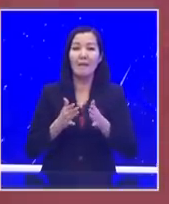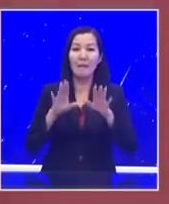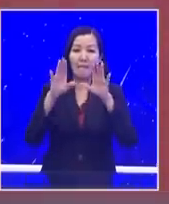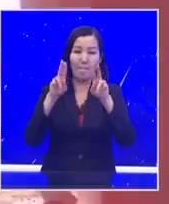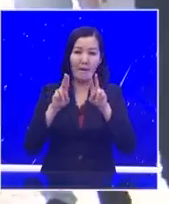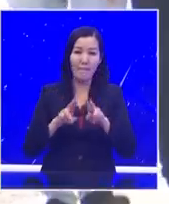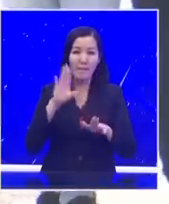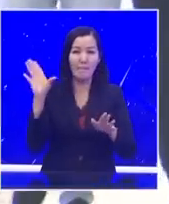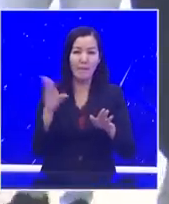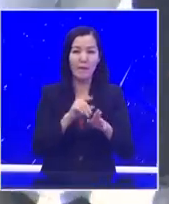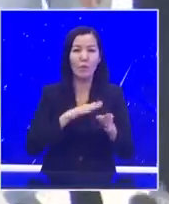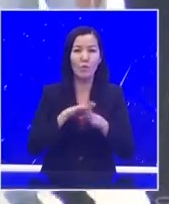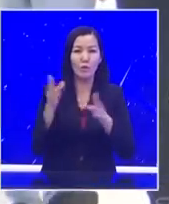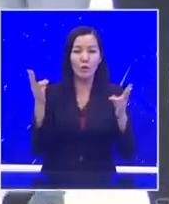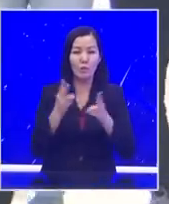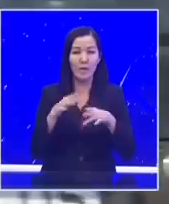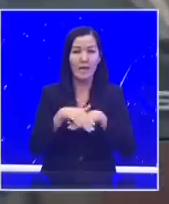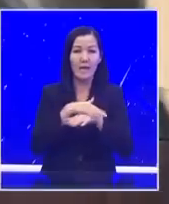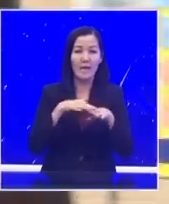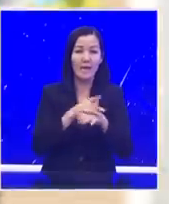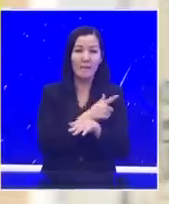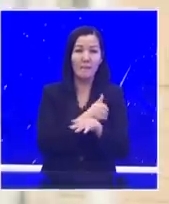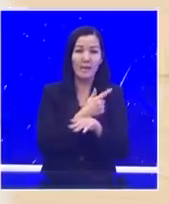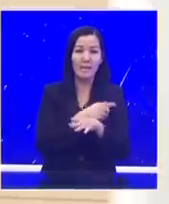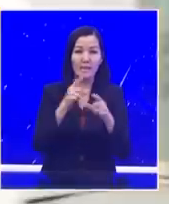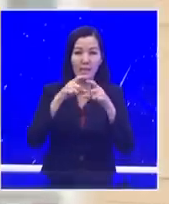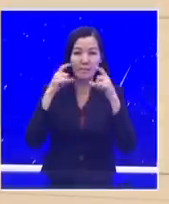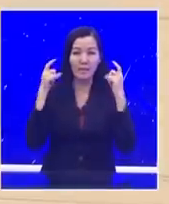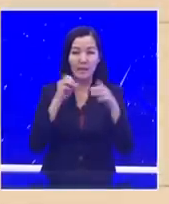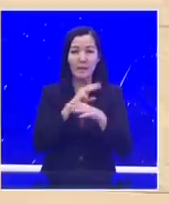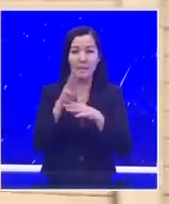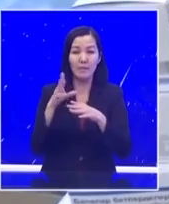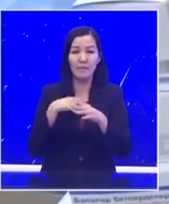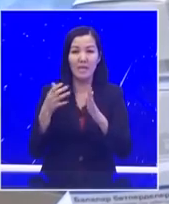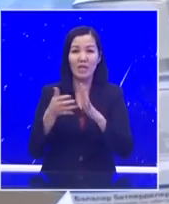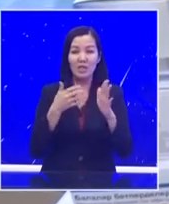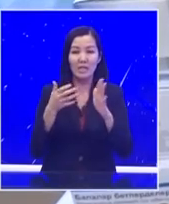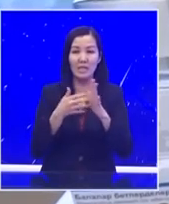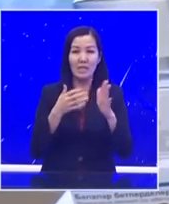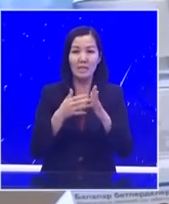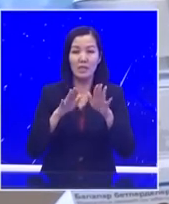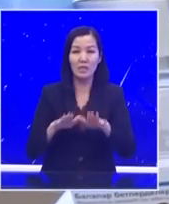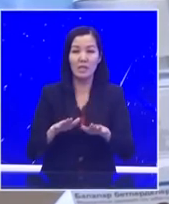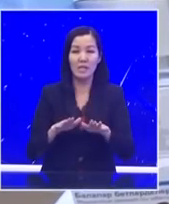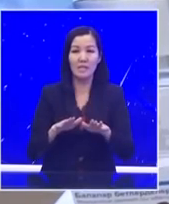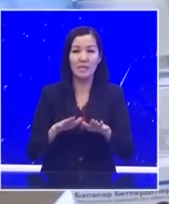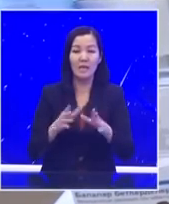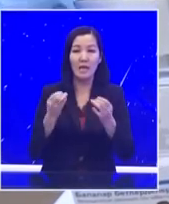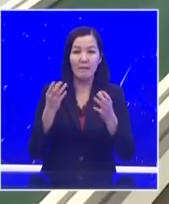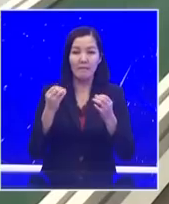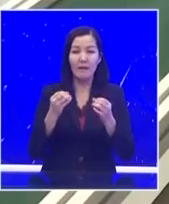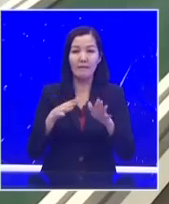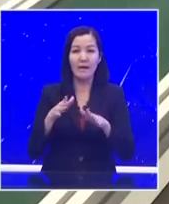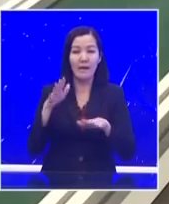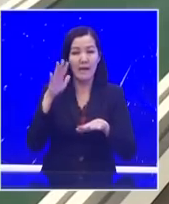талқылады. Бір парасы өңір тұрғындарын медициналық маскалармен қамту. Жеткіліксіздігі жергілікті жерлерде тағы да